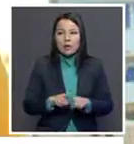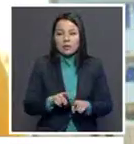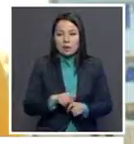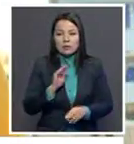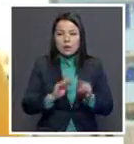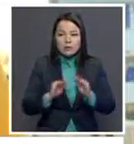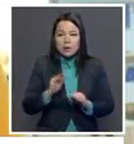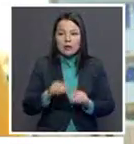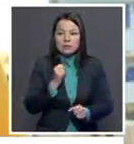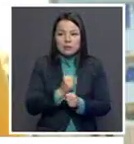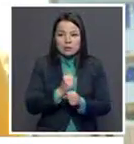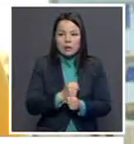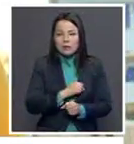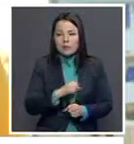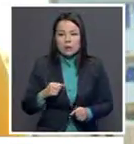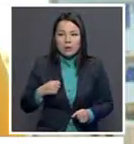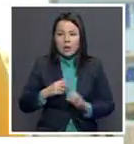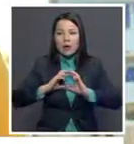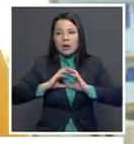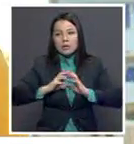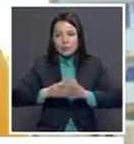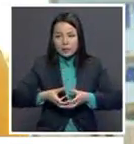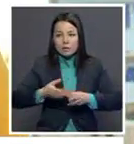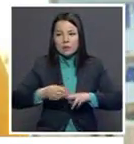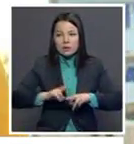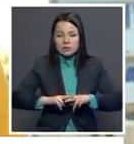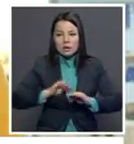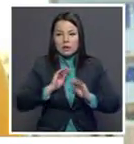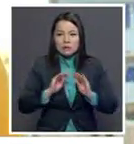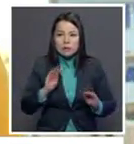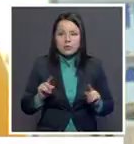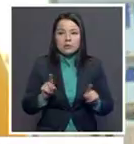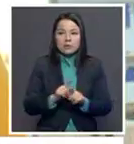жасалу технологиясы бойынша әлемдік аспаптармен